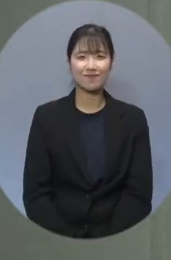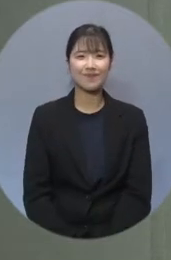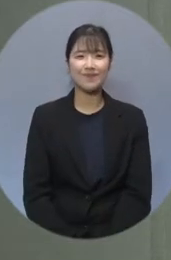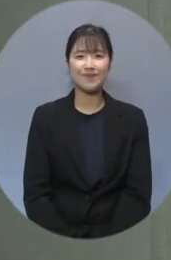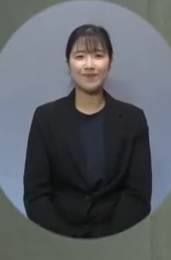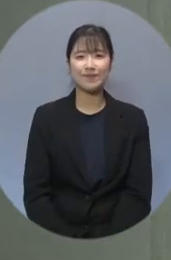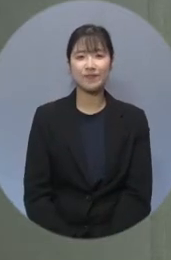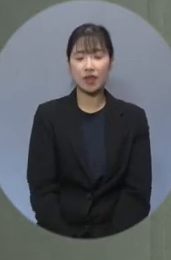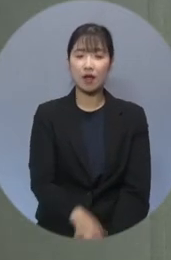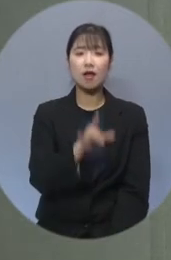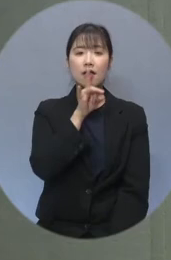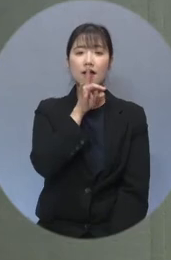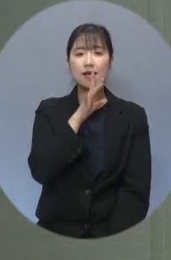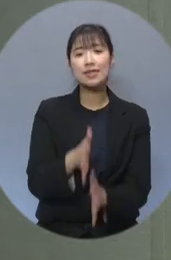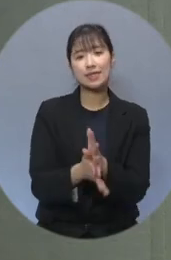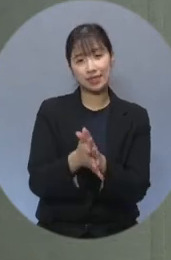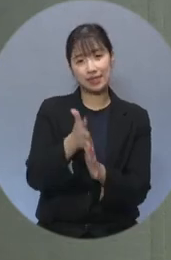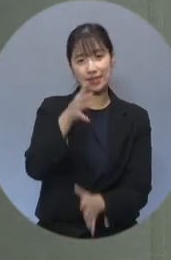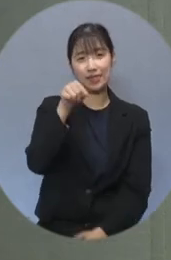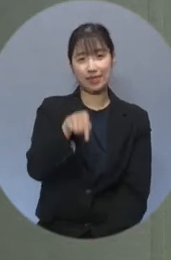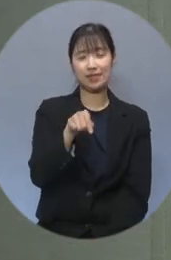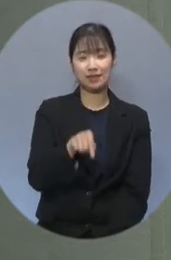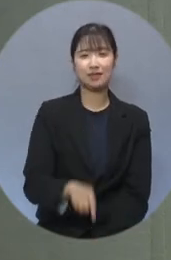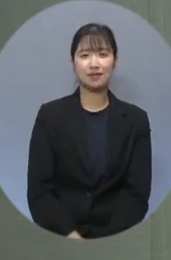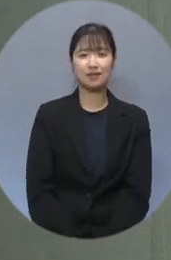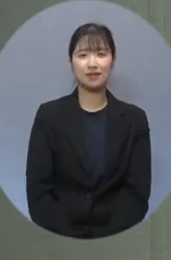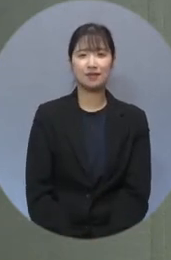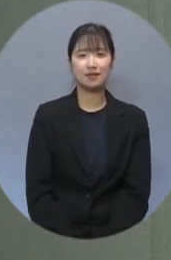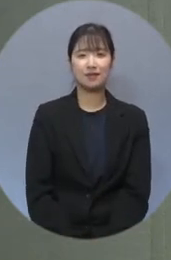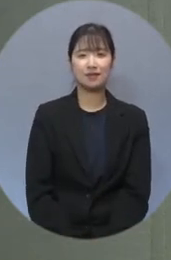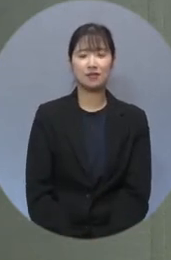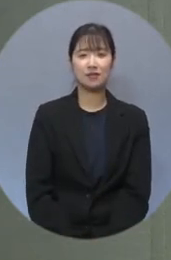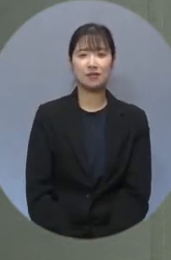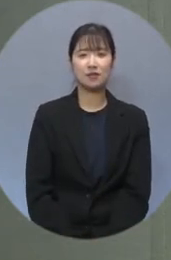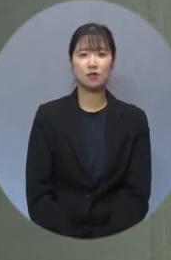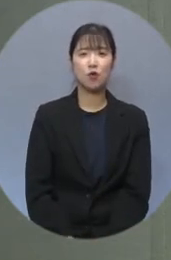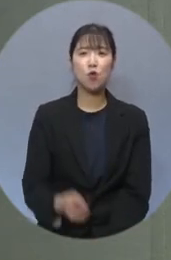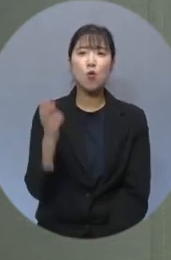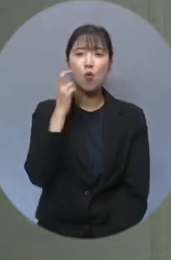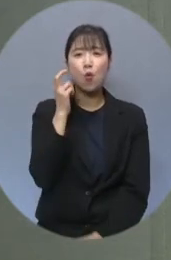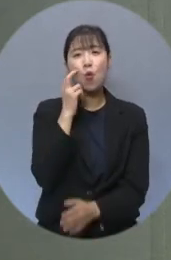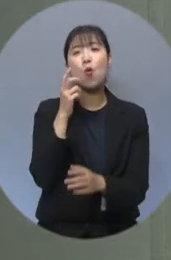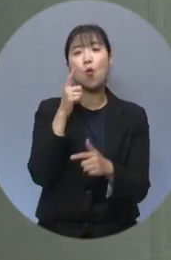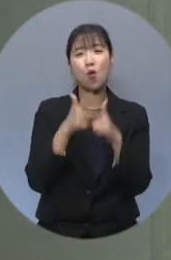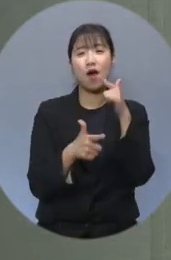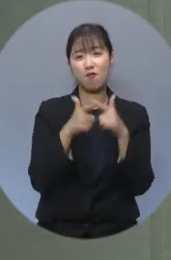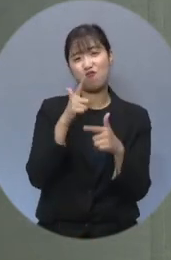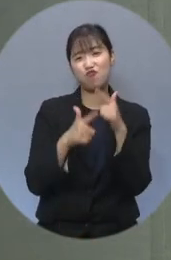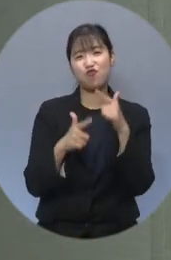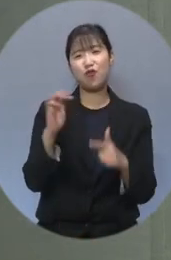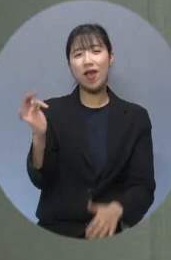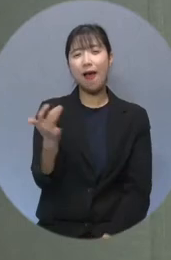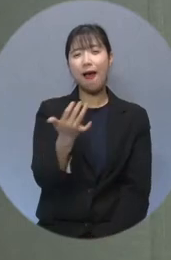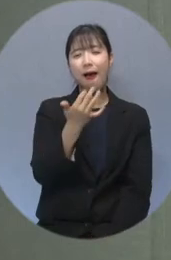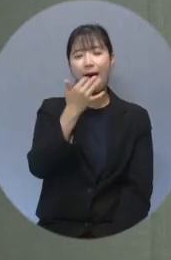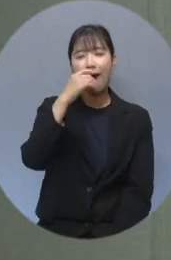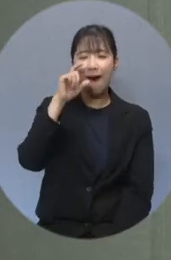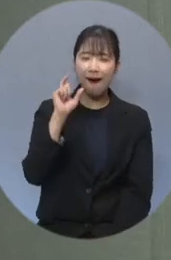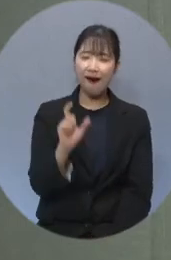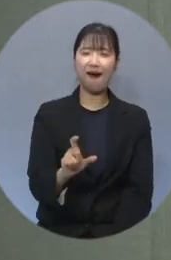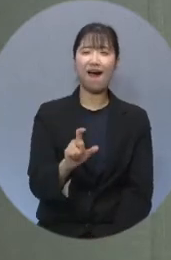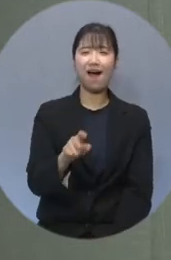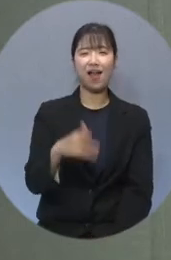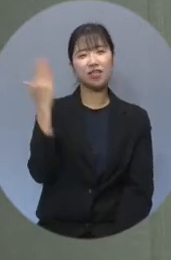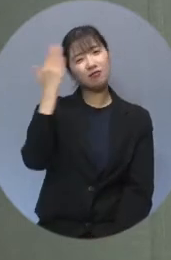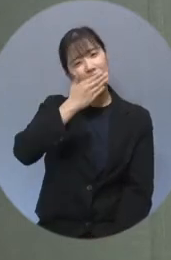그런데 강릉시 하면은 우리가 강릉에는 소나무 향기 그윽한 네네. 청정